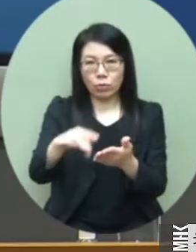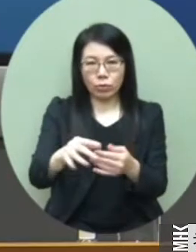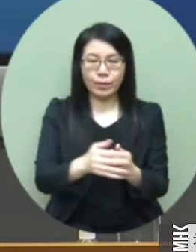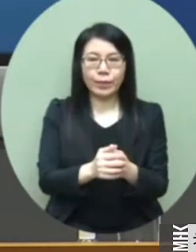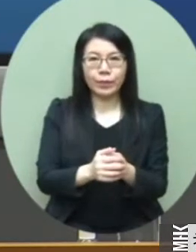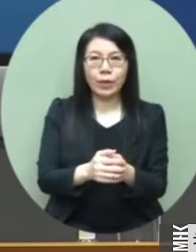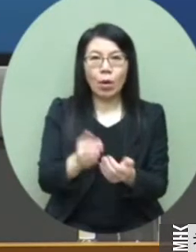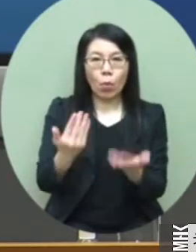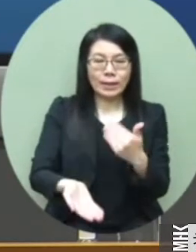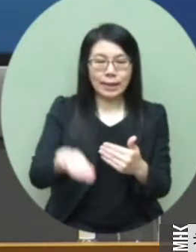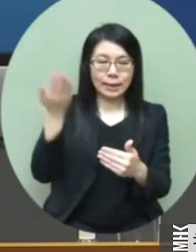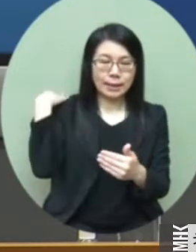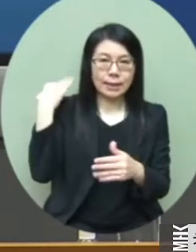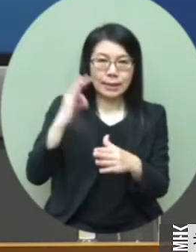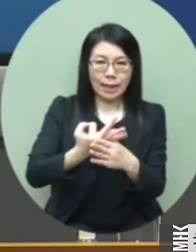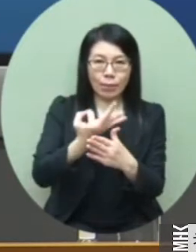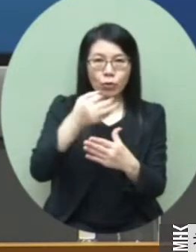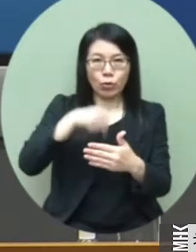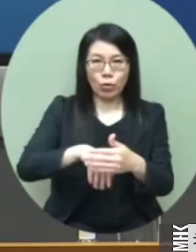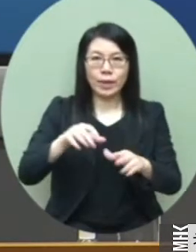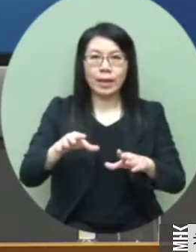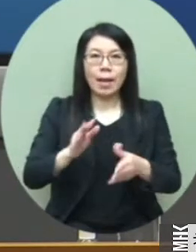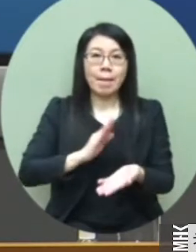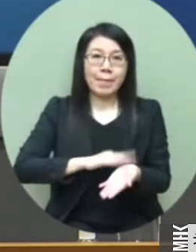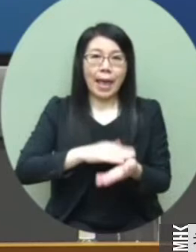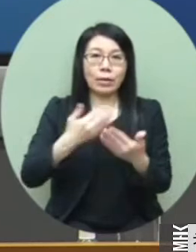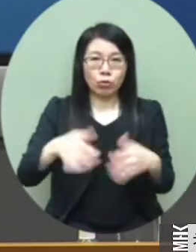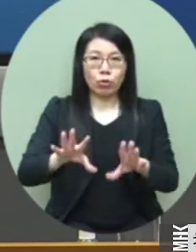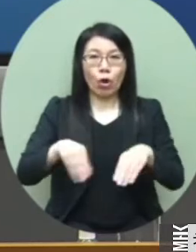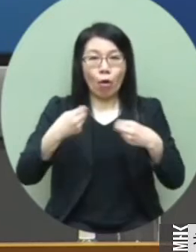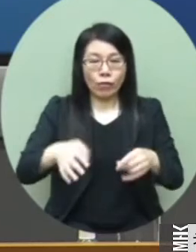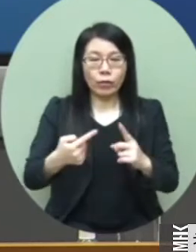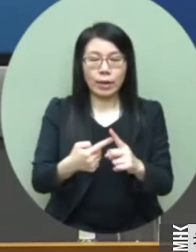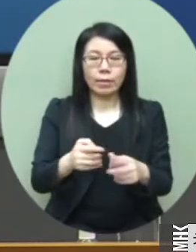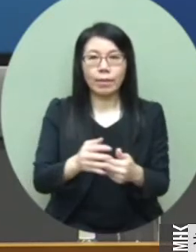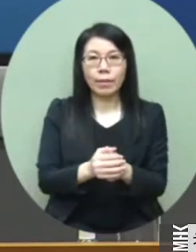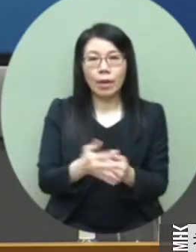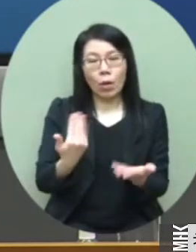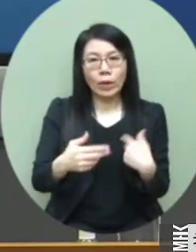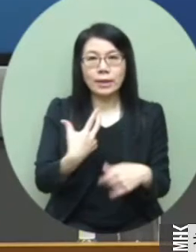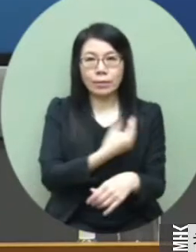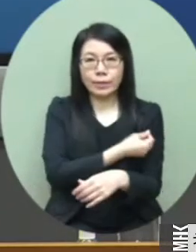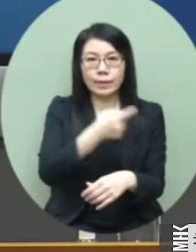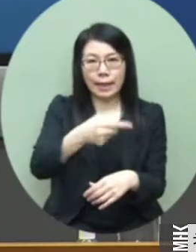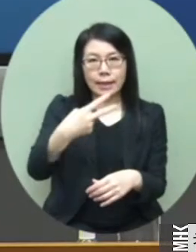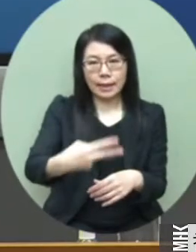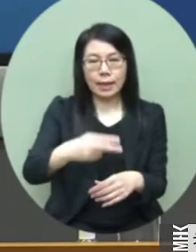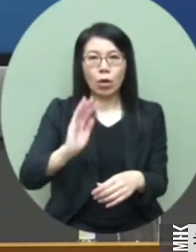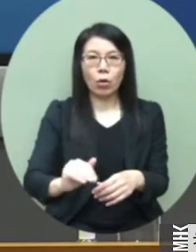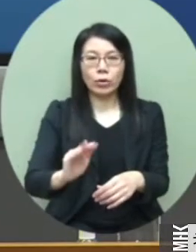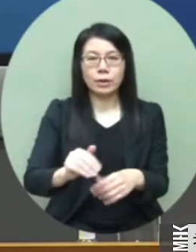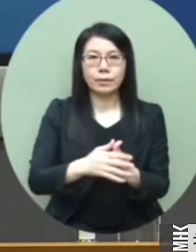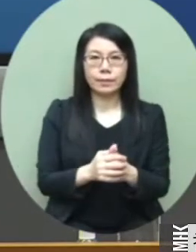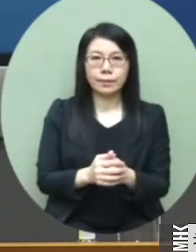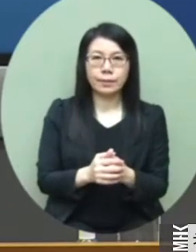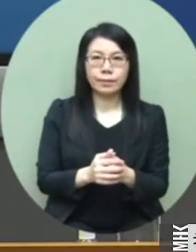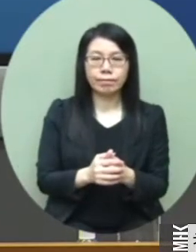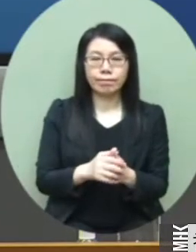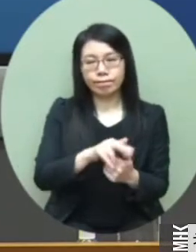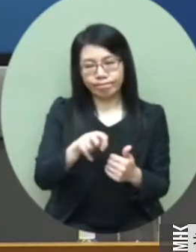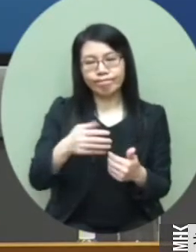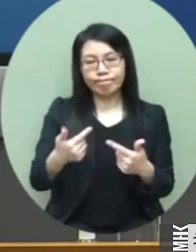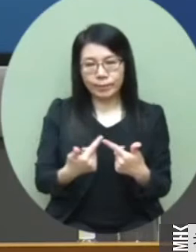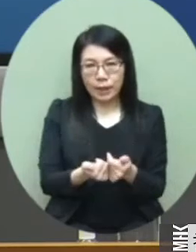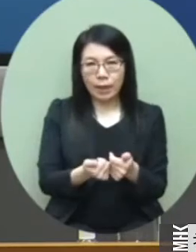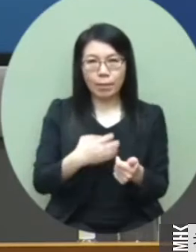或者係過去3個月內嘅康復者。如果已經接種咗2劑疫苗咧，都可以視作咧係